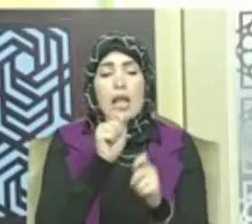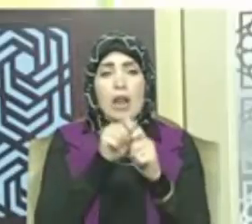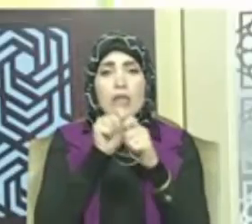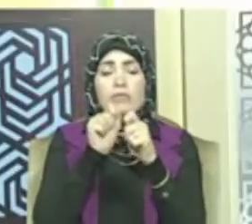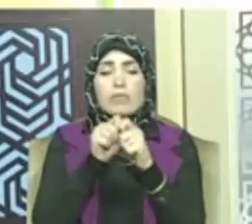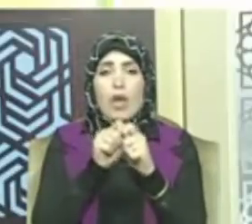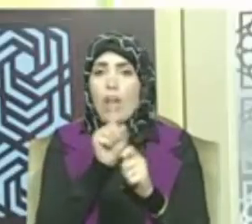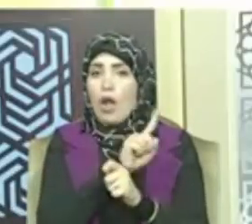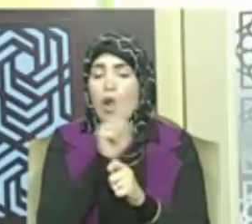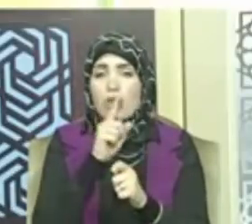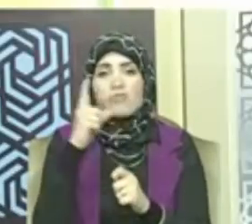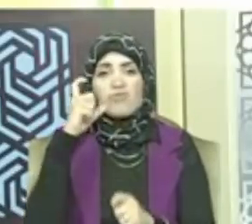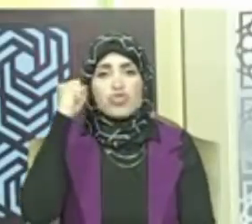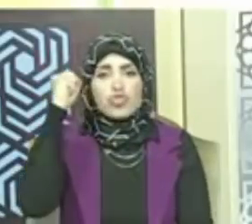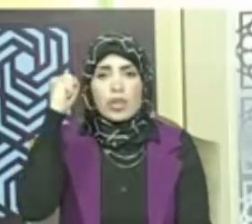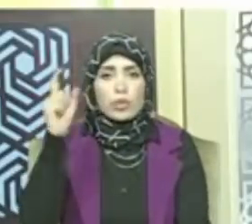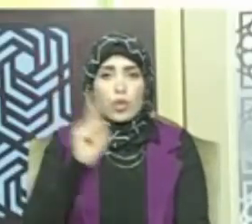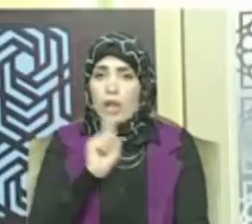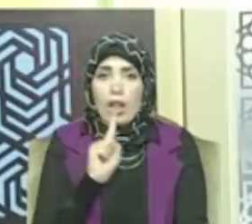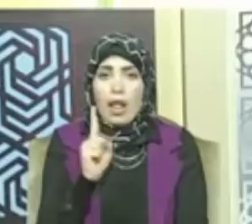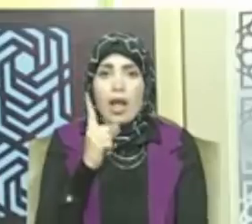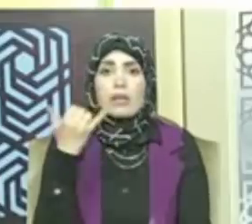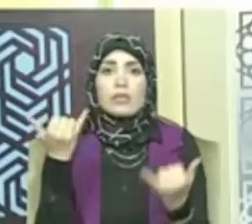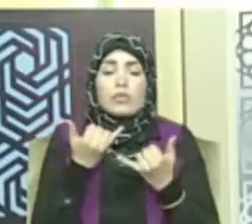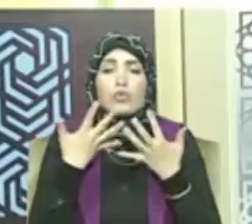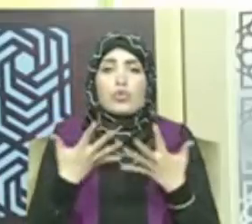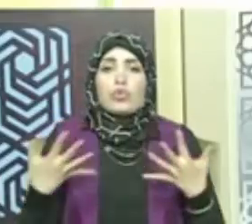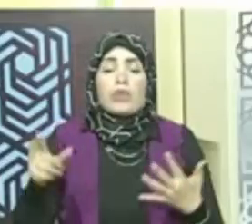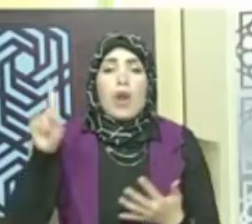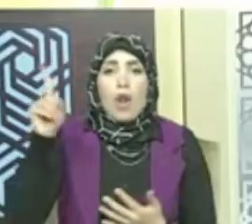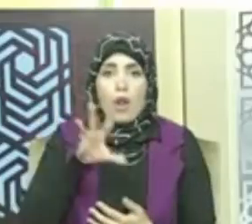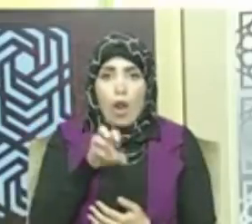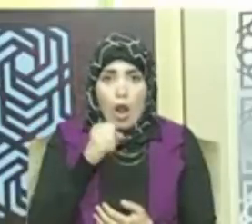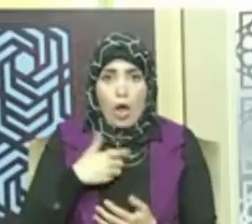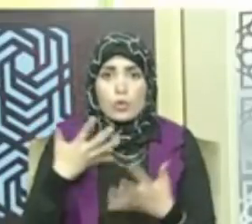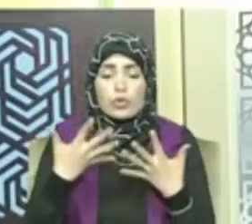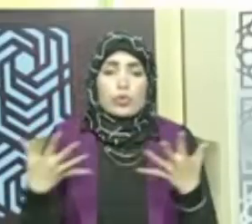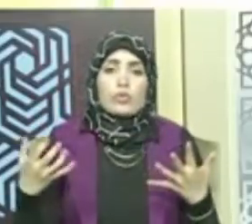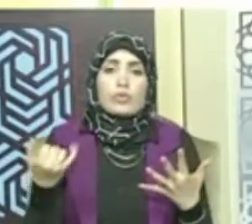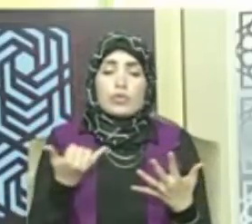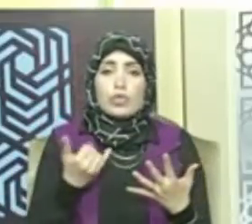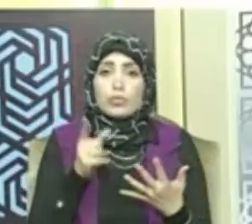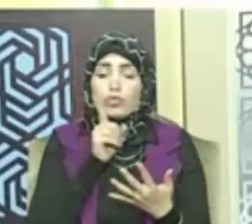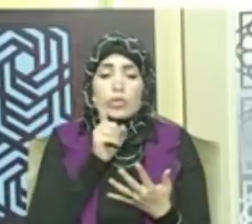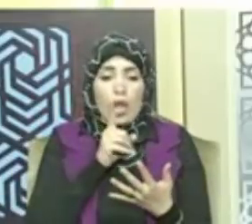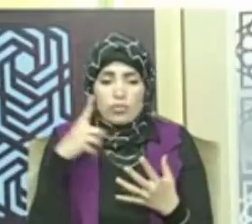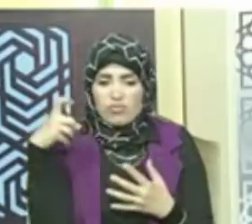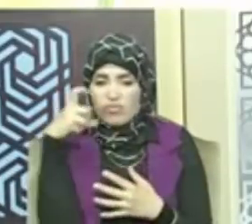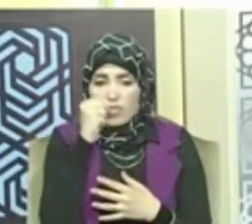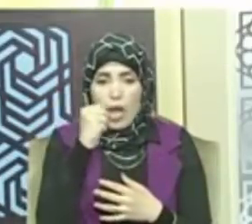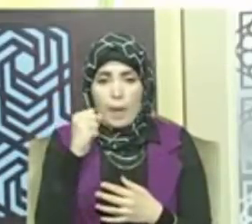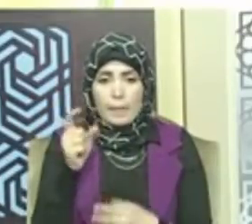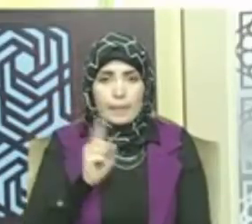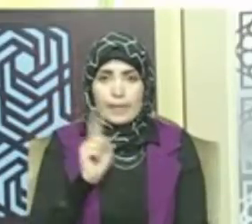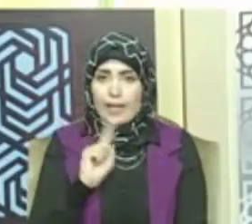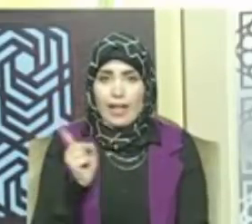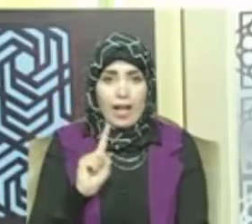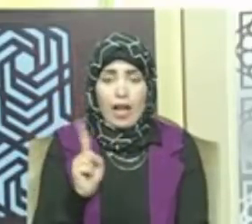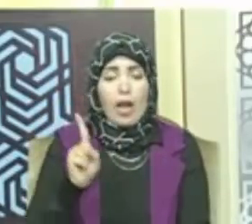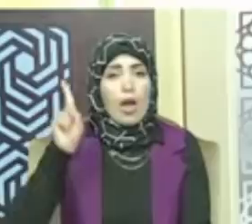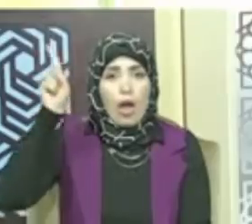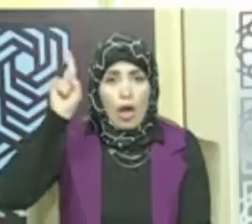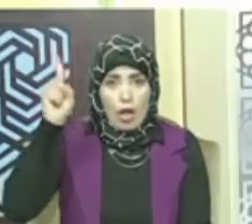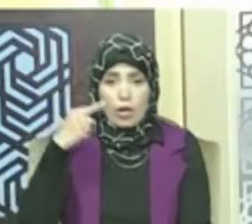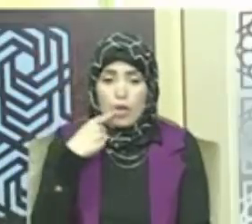الله بكم اليسر ولا يريد بكم العسر، وما جعل عليكم في الدين من